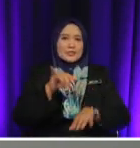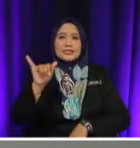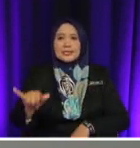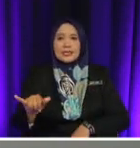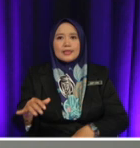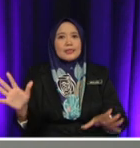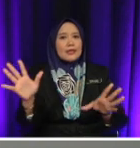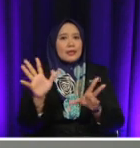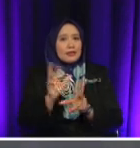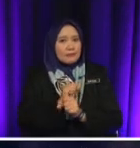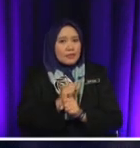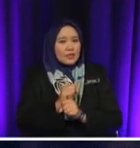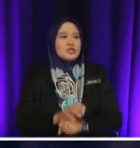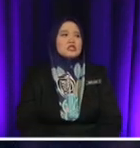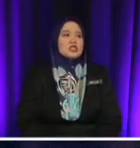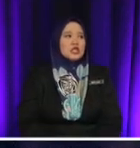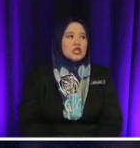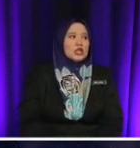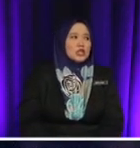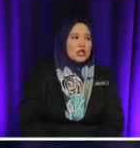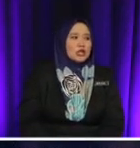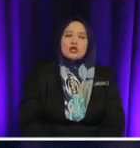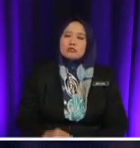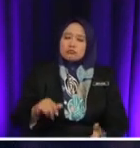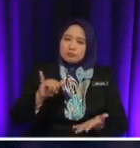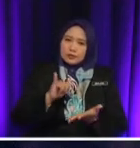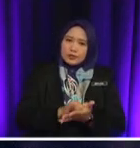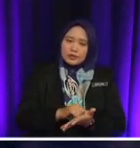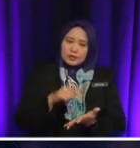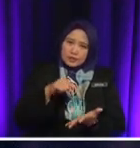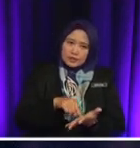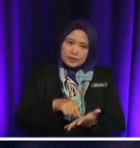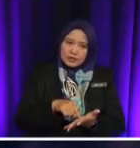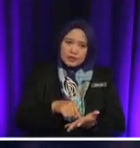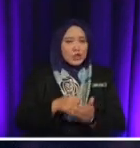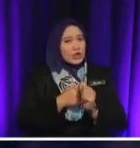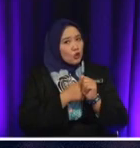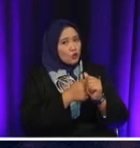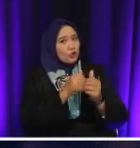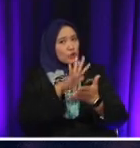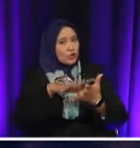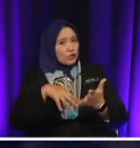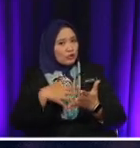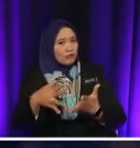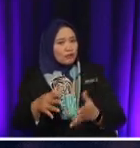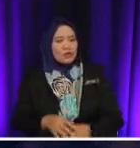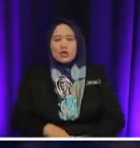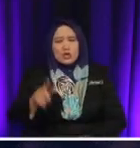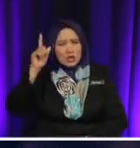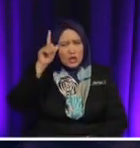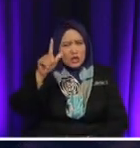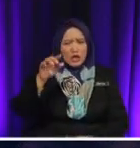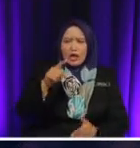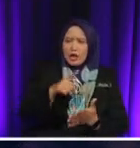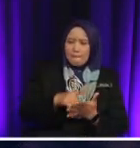berkaitan dengan graf tadi so kita boleh buat pemerhatian daripada graf dan kita lihat apa yang meningkat di